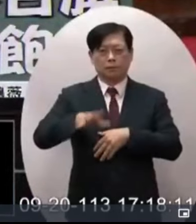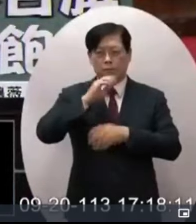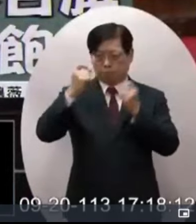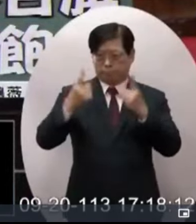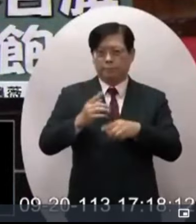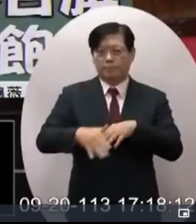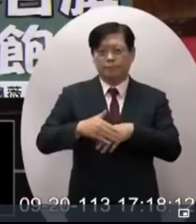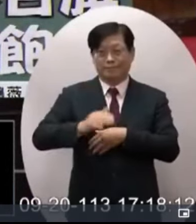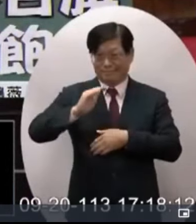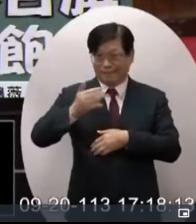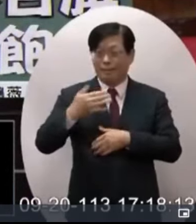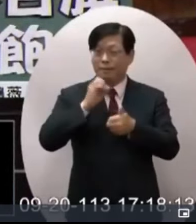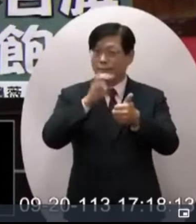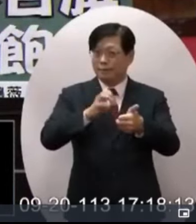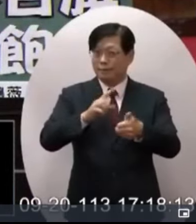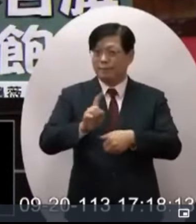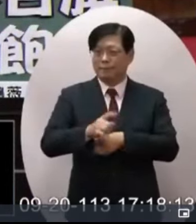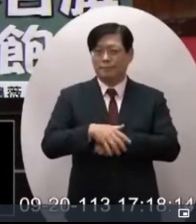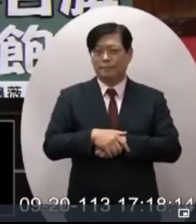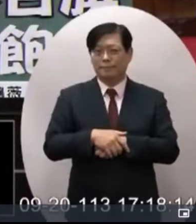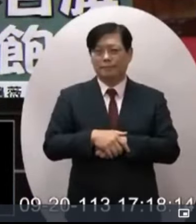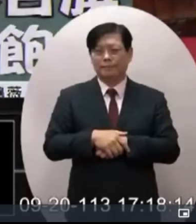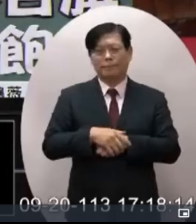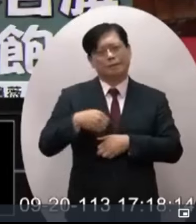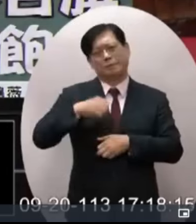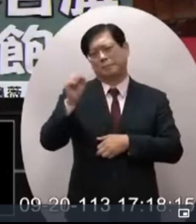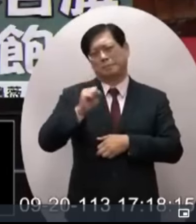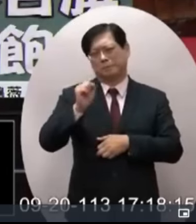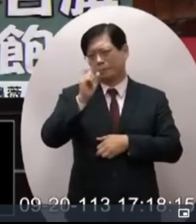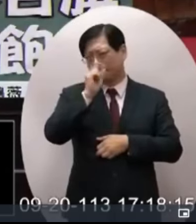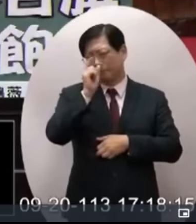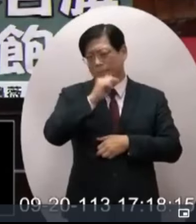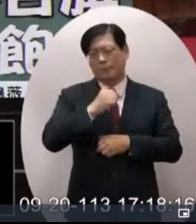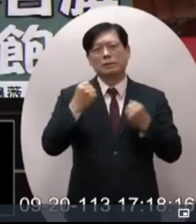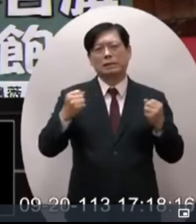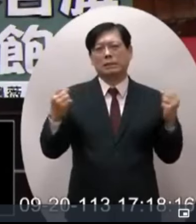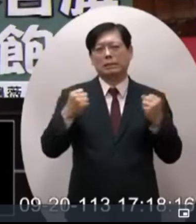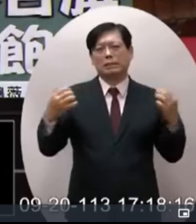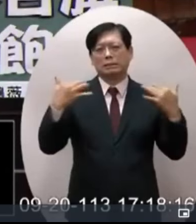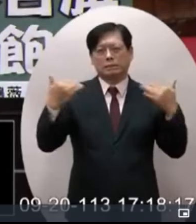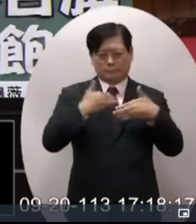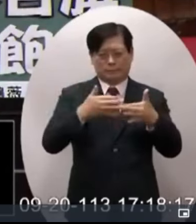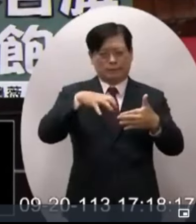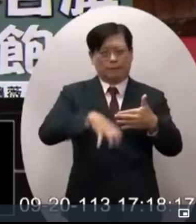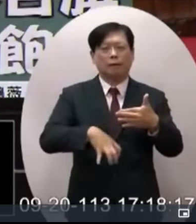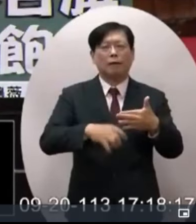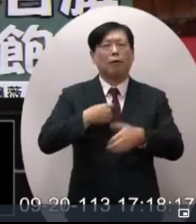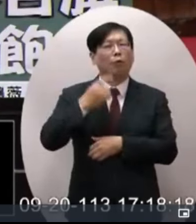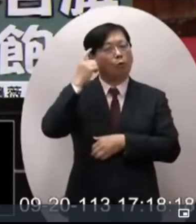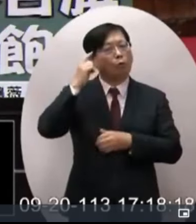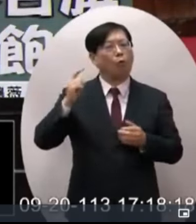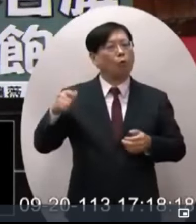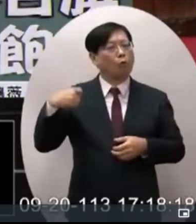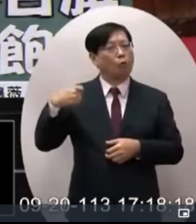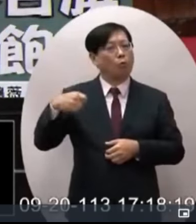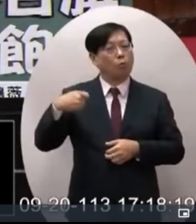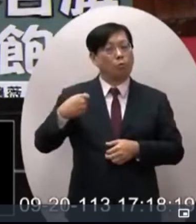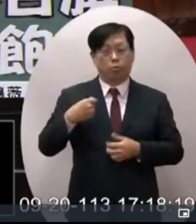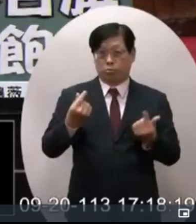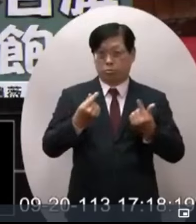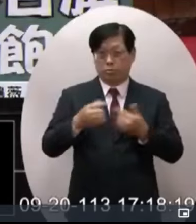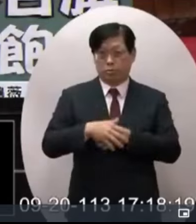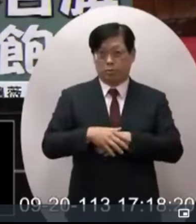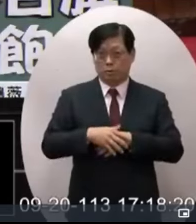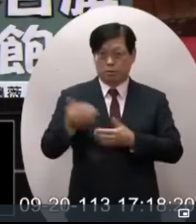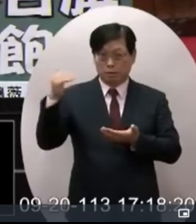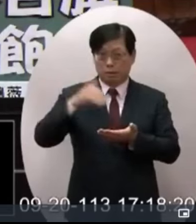反应。但是我要讲的是，我们不能坐在冷气房里面，就如同那时候是限贷令，